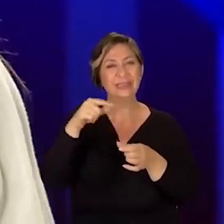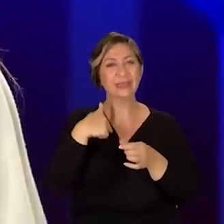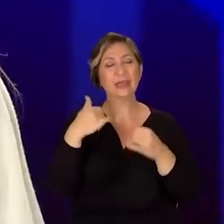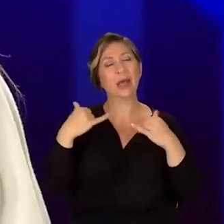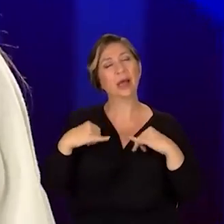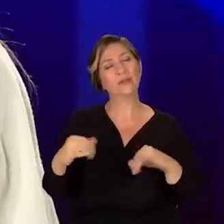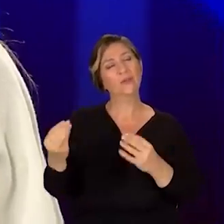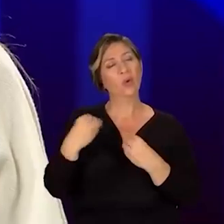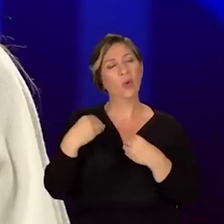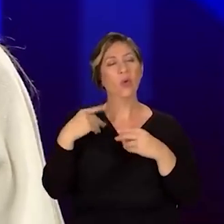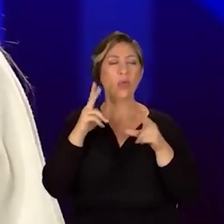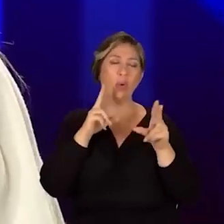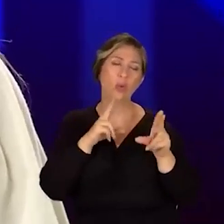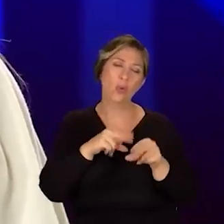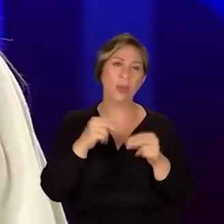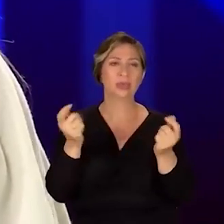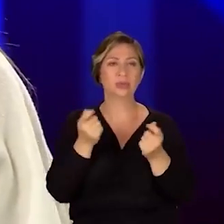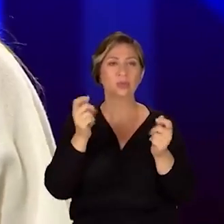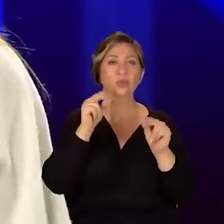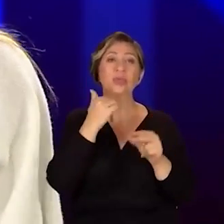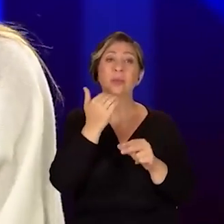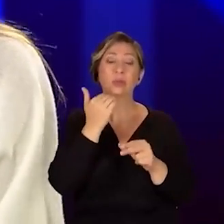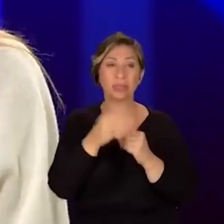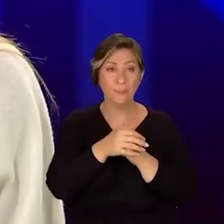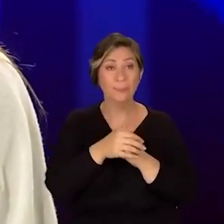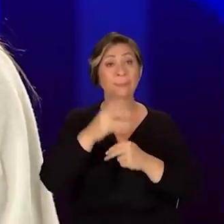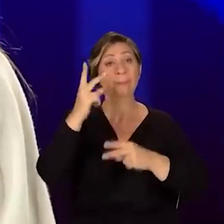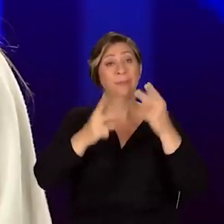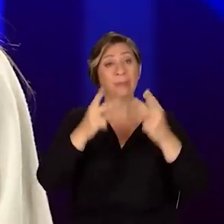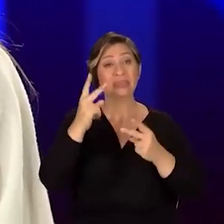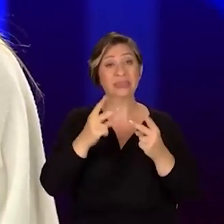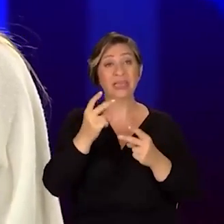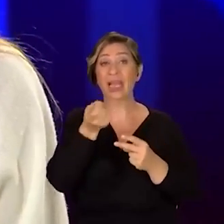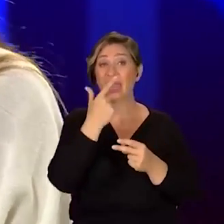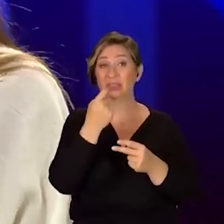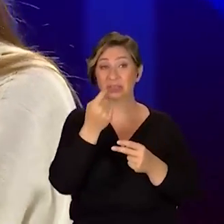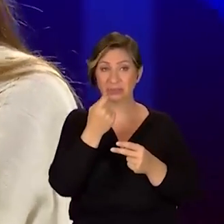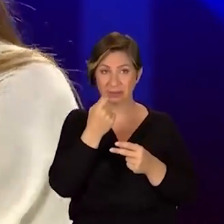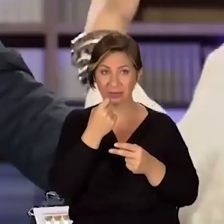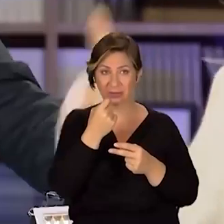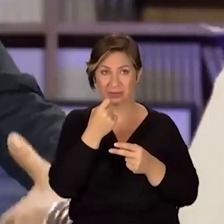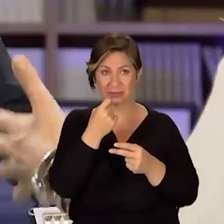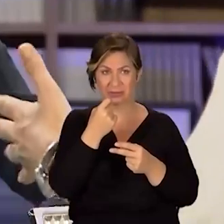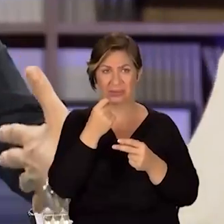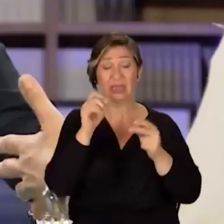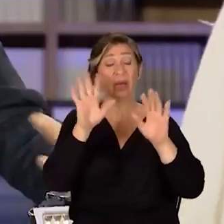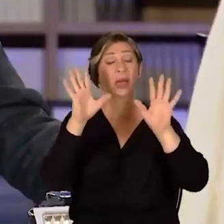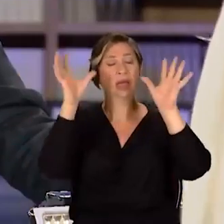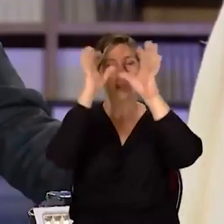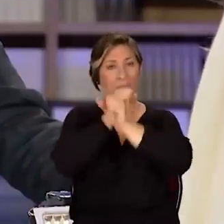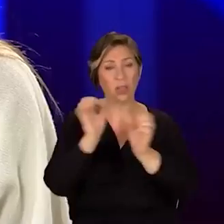Onlar beni rahatlatır. Onlarla uyumaya çalışıyorum eğer hiç uyuyamıyorsam. Bazen melatonin alıyorum. Melatonin, karanlık odada